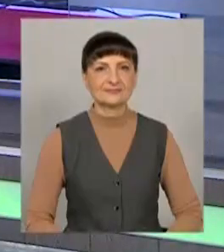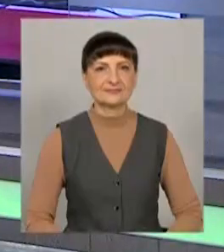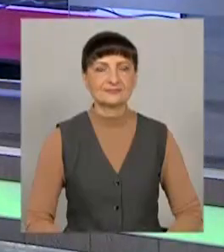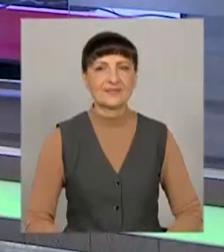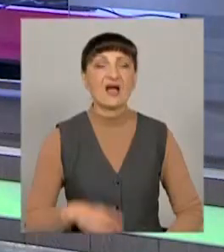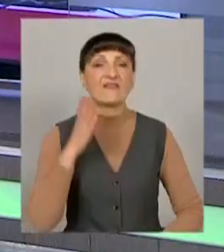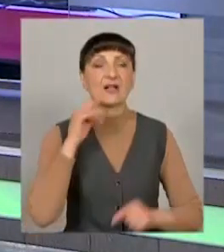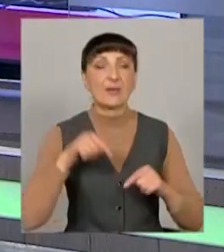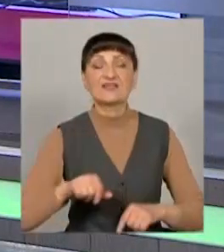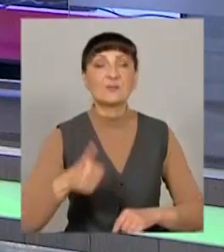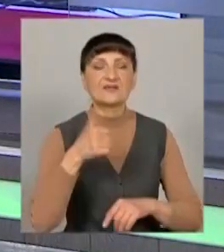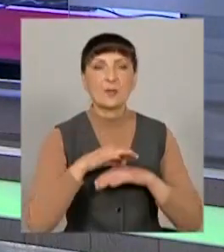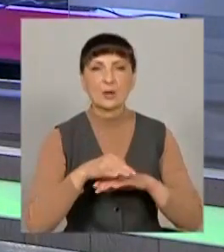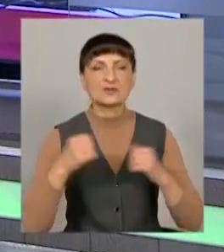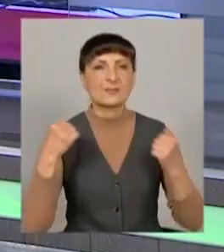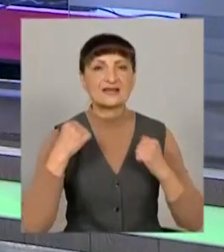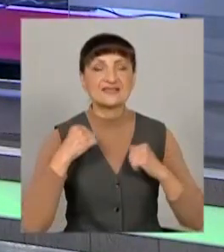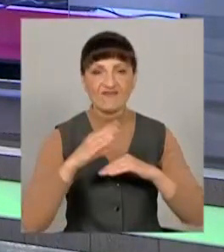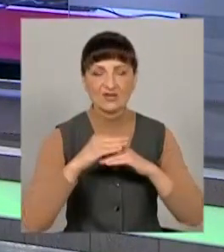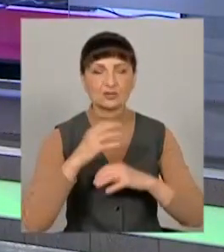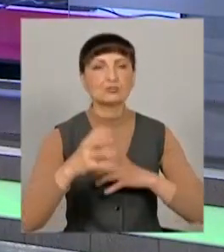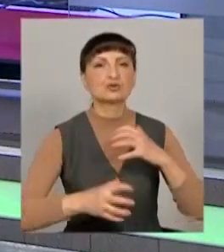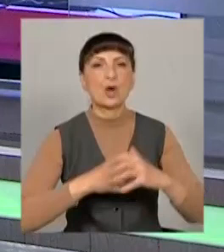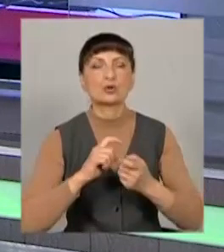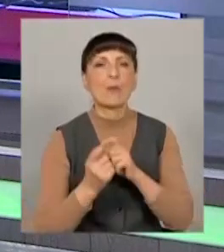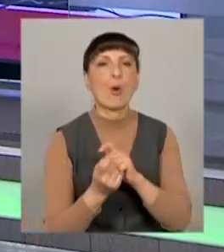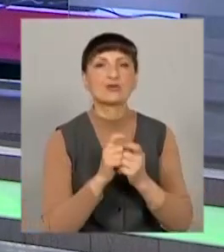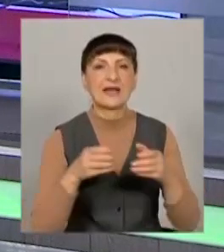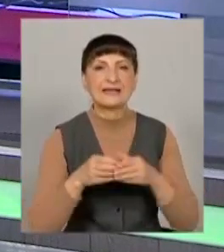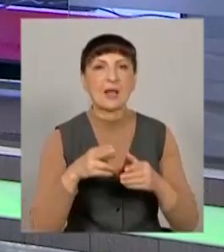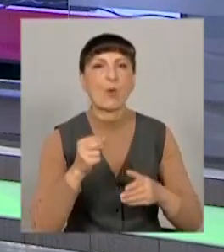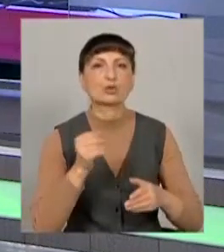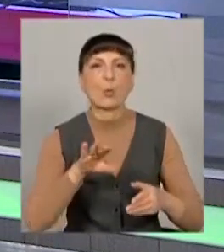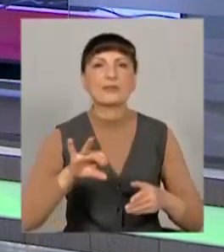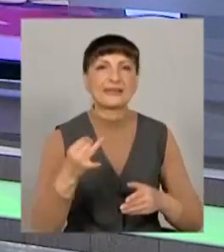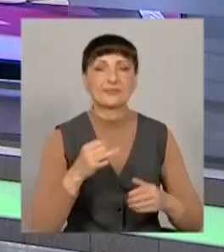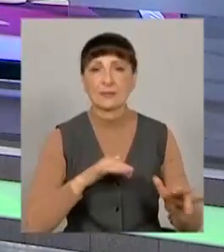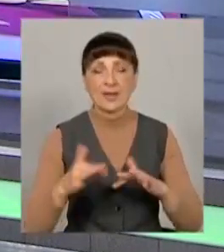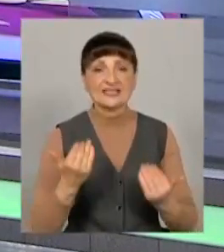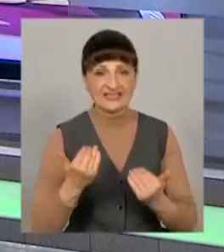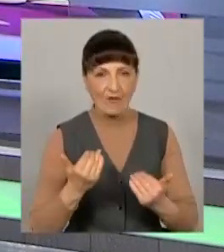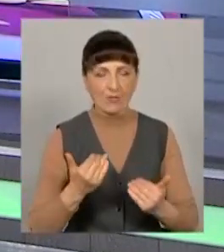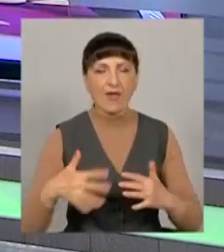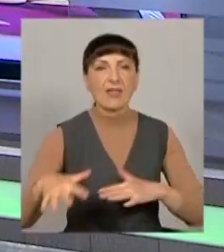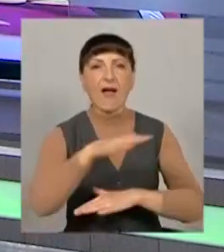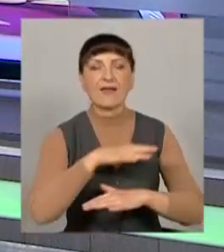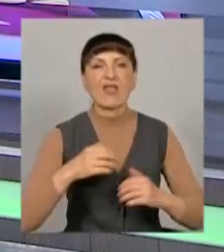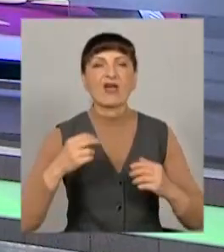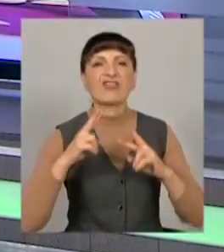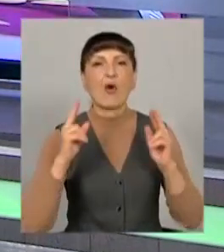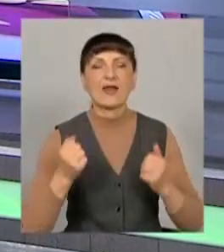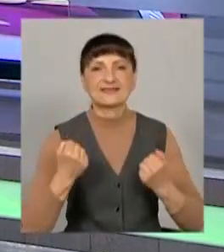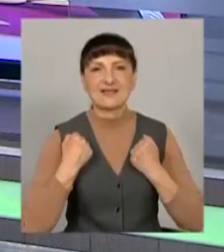В Алматы впервые пройдет спортивный вечер Международной борцовской лиги Поддубного. Мероприятие состоится сегодня на арене Дворца спорта имени